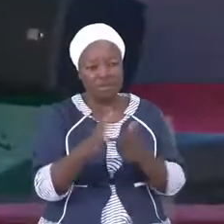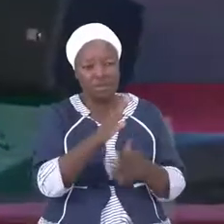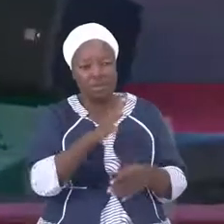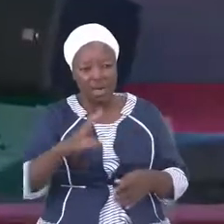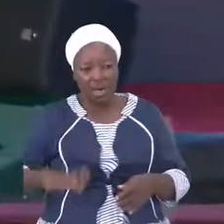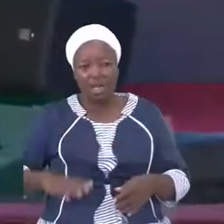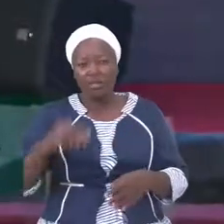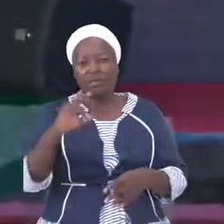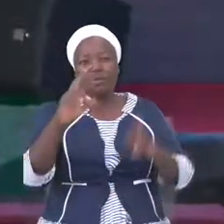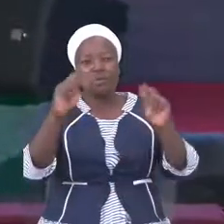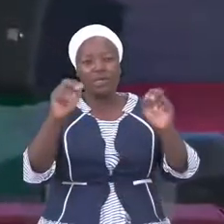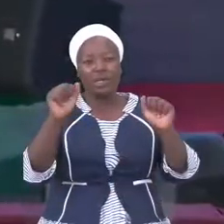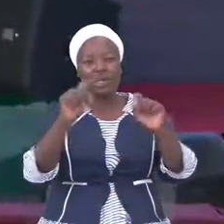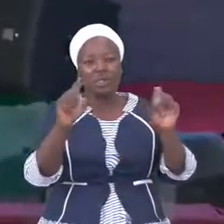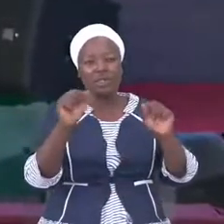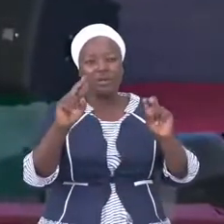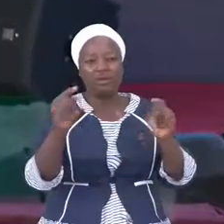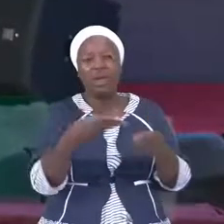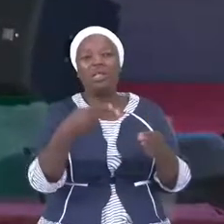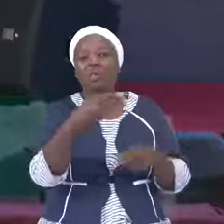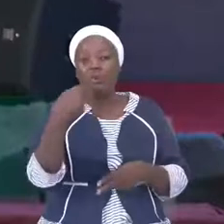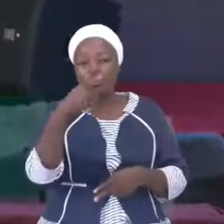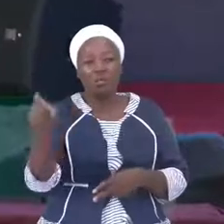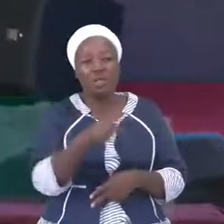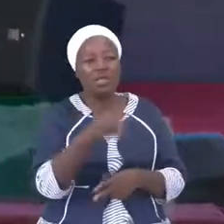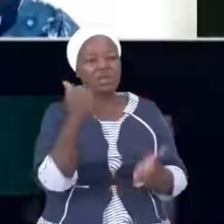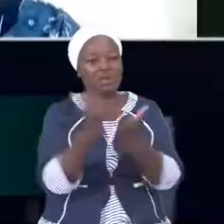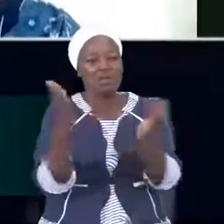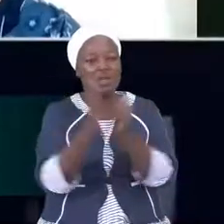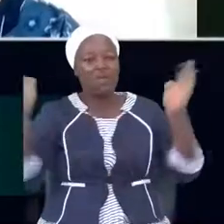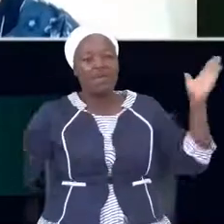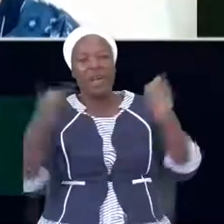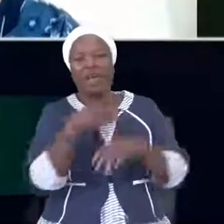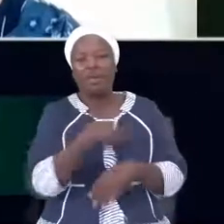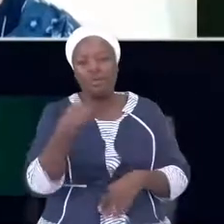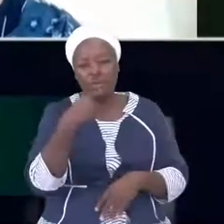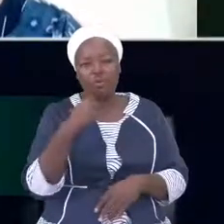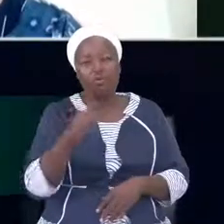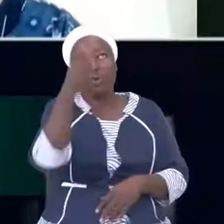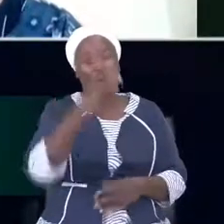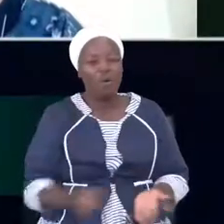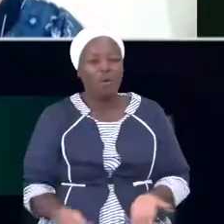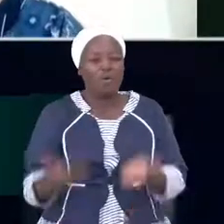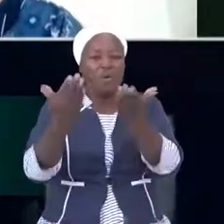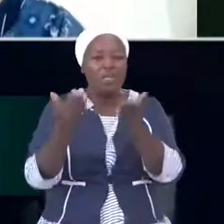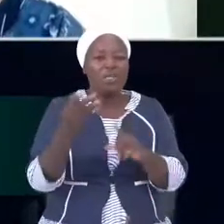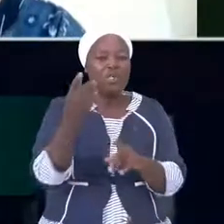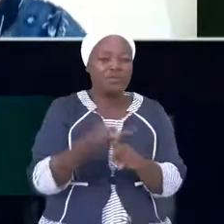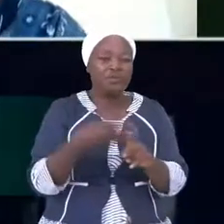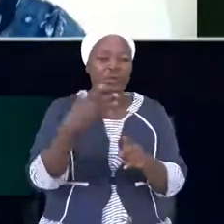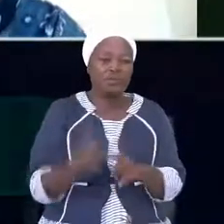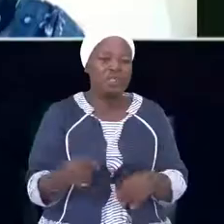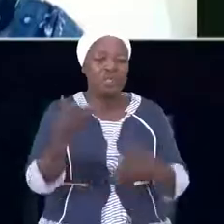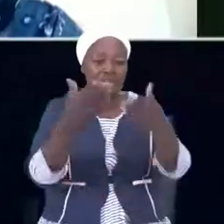le nom de Jésus-Christ de Nazareth que vous avez crucifié et que